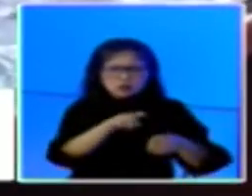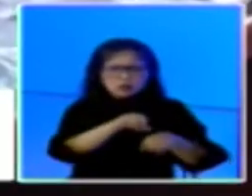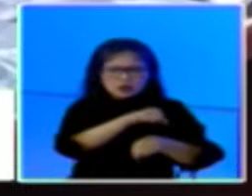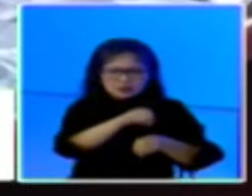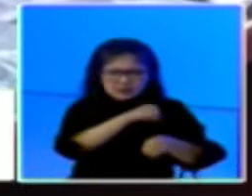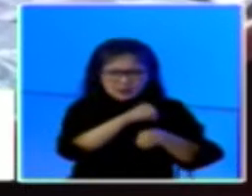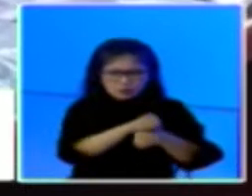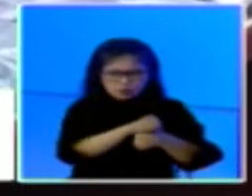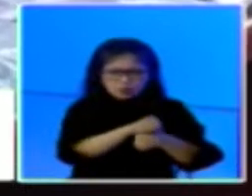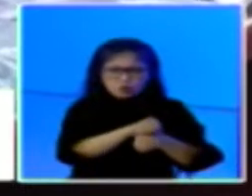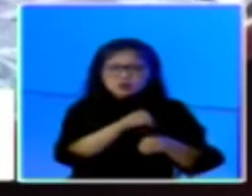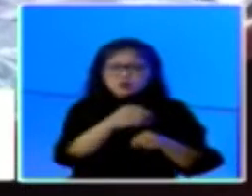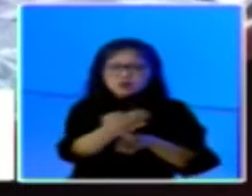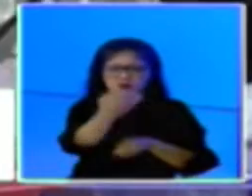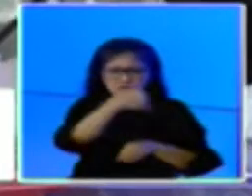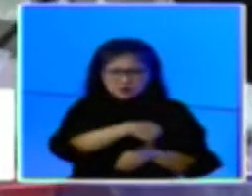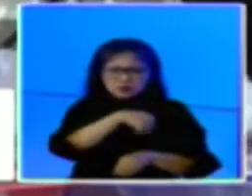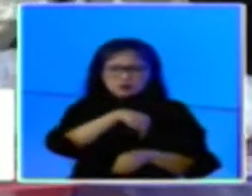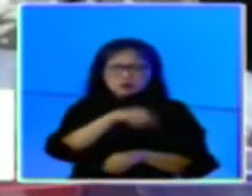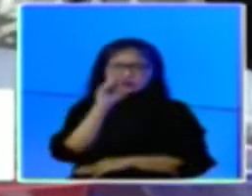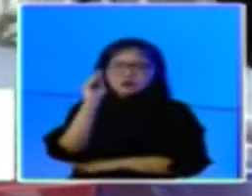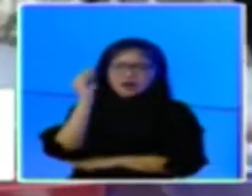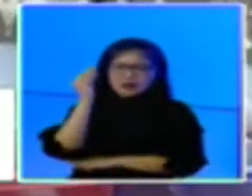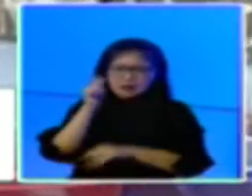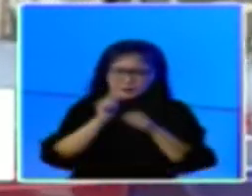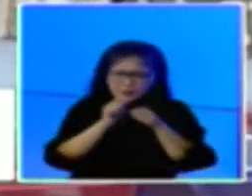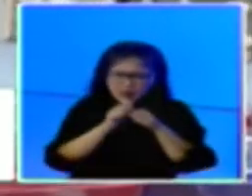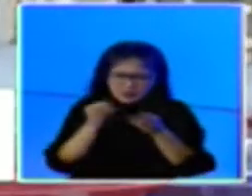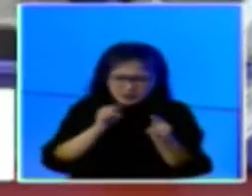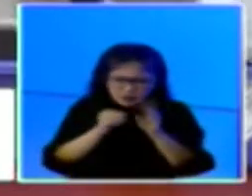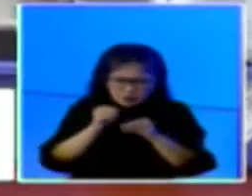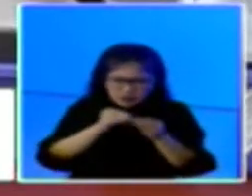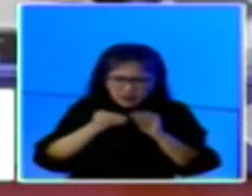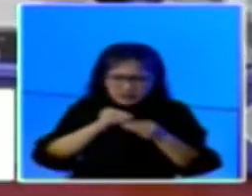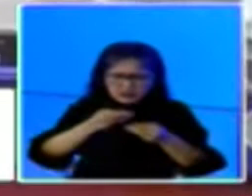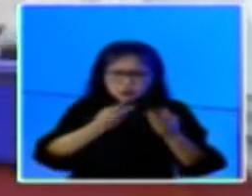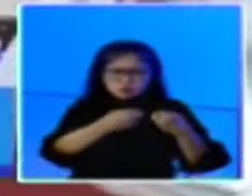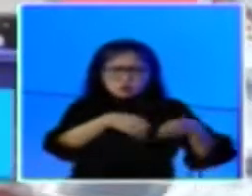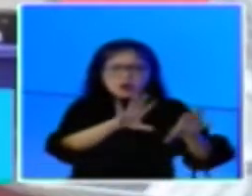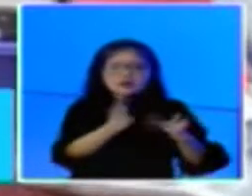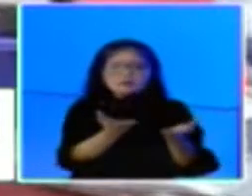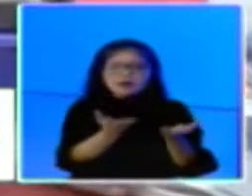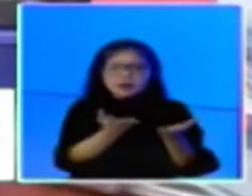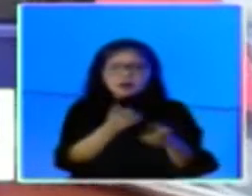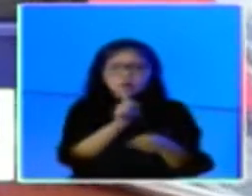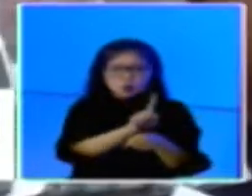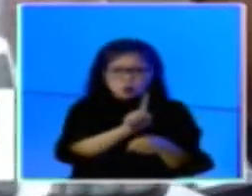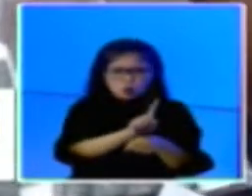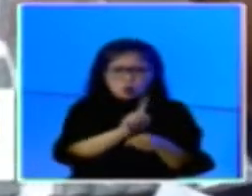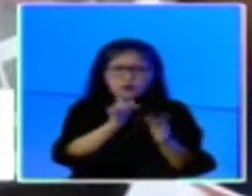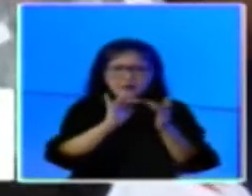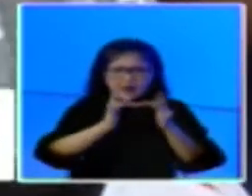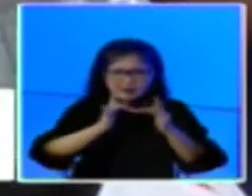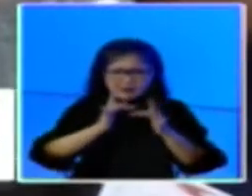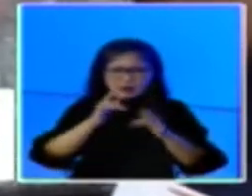sesuai spesifikasi. Handphone ilegal dikemas kembali dijual di beberapa toko online dengan harga di bawah pasaran. Dalam